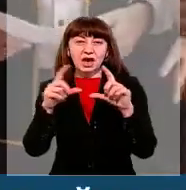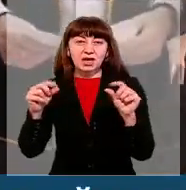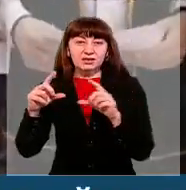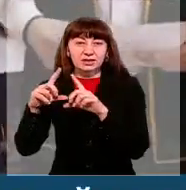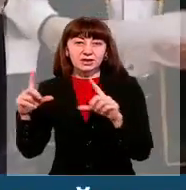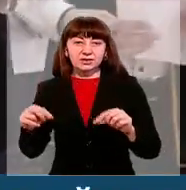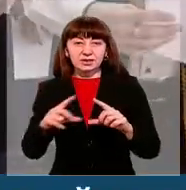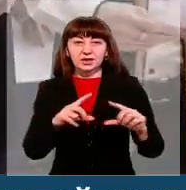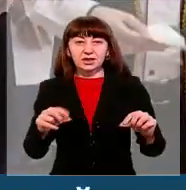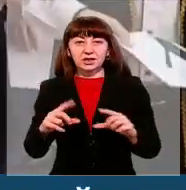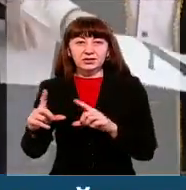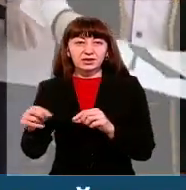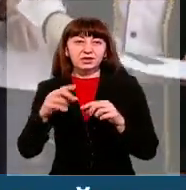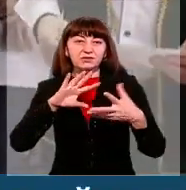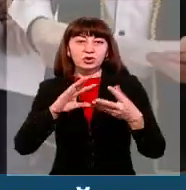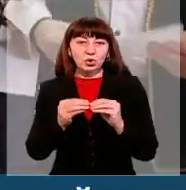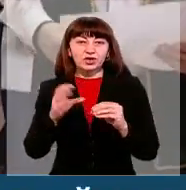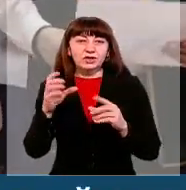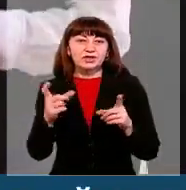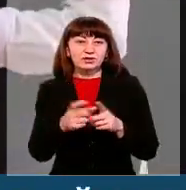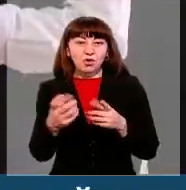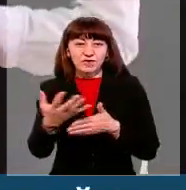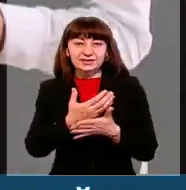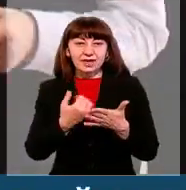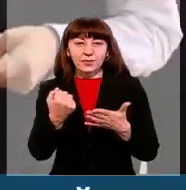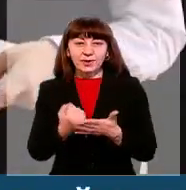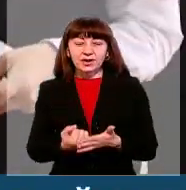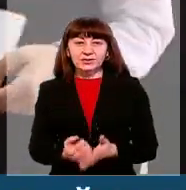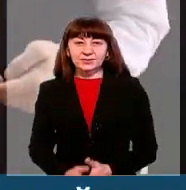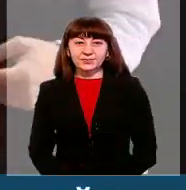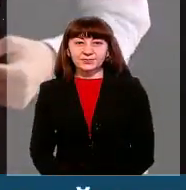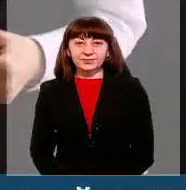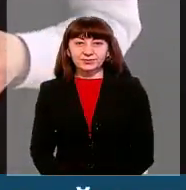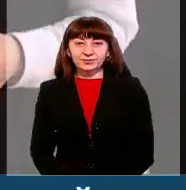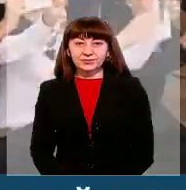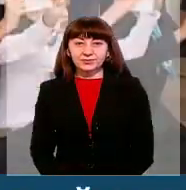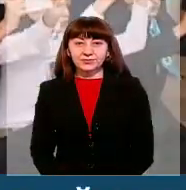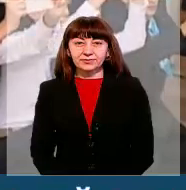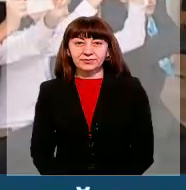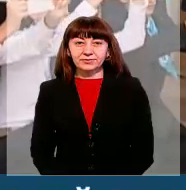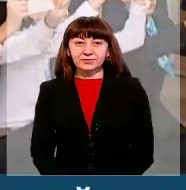танытып ойнаған ойынның соңындағы сөзде патриоттық сезімді оятпай қоймайды.